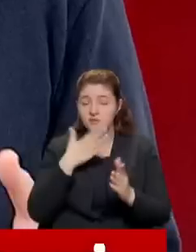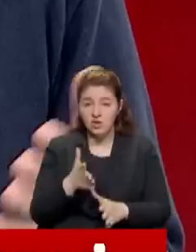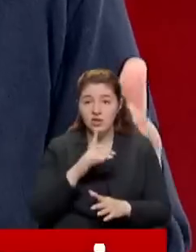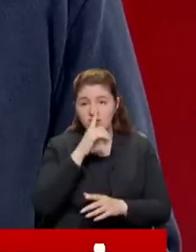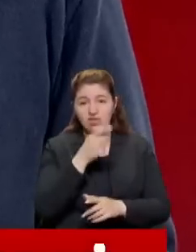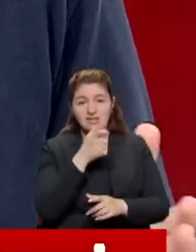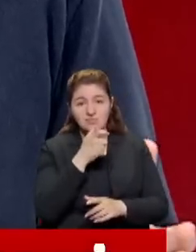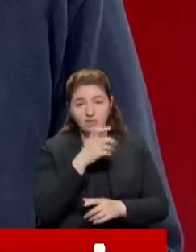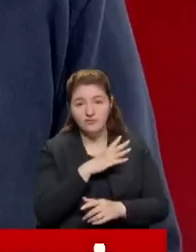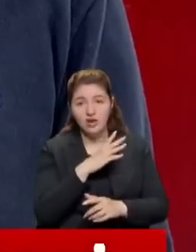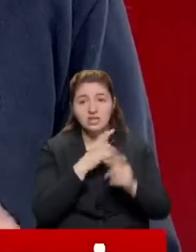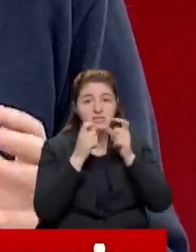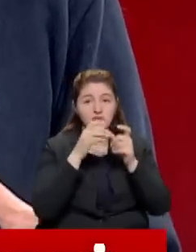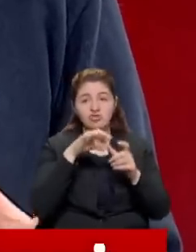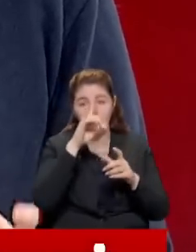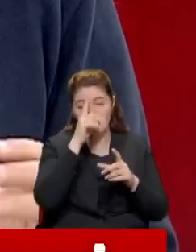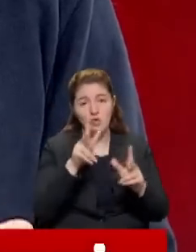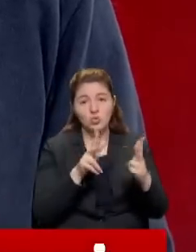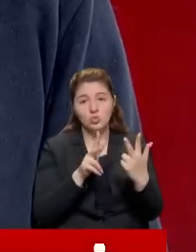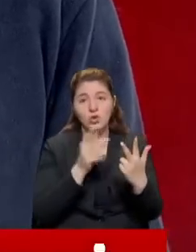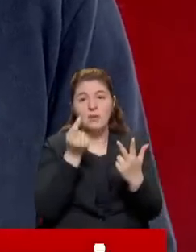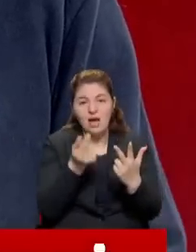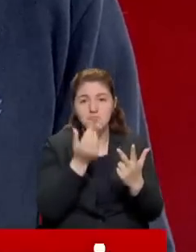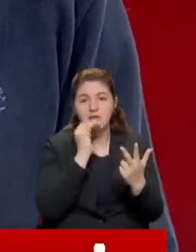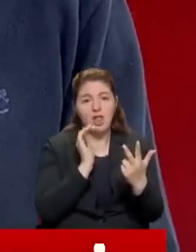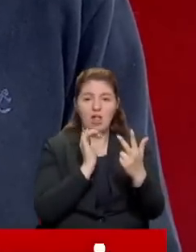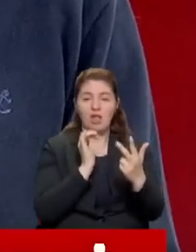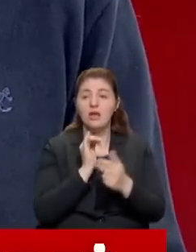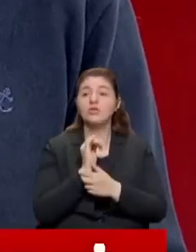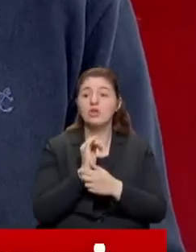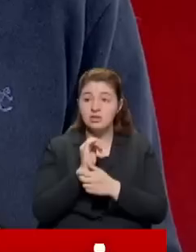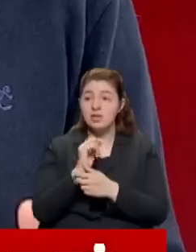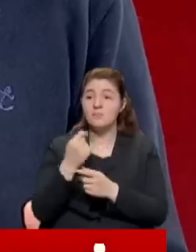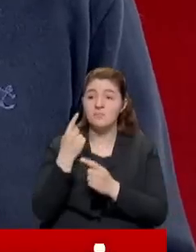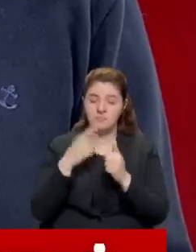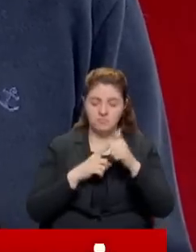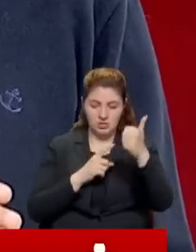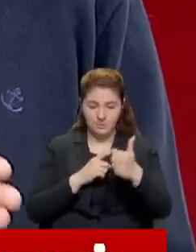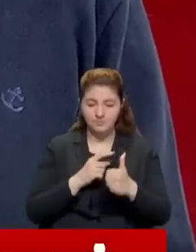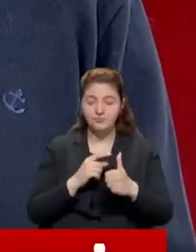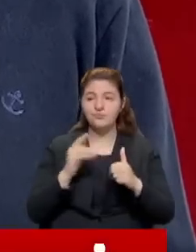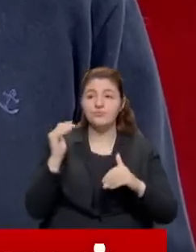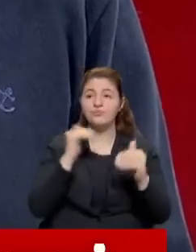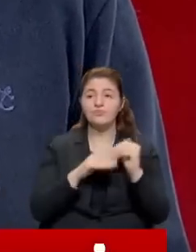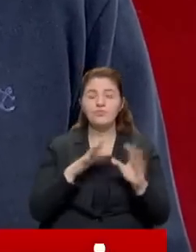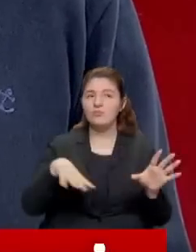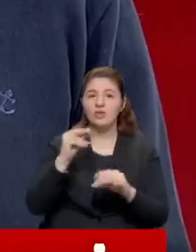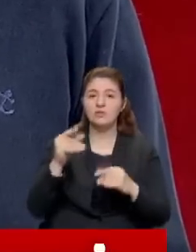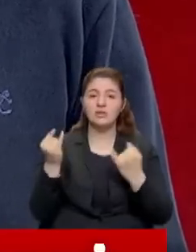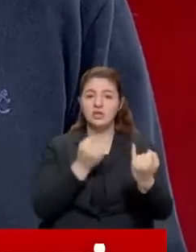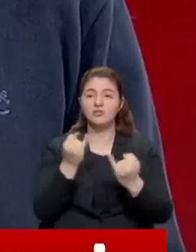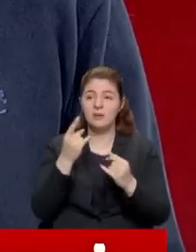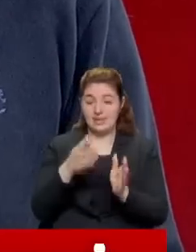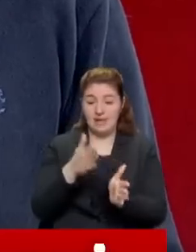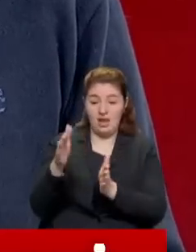yok. Sadece simit var. Sadece simit. Çay var. Sadece çay küçük ve simit. Peynir. Tabii. Dolayısıyla bir kere bir seçim, bütün bu